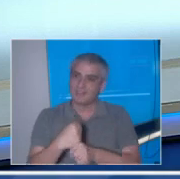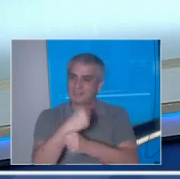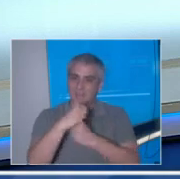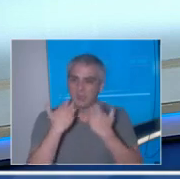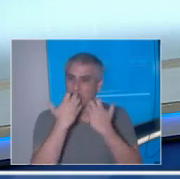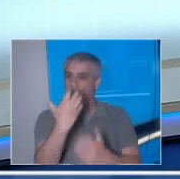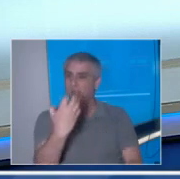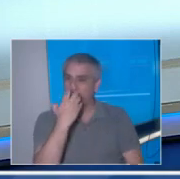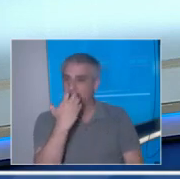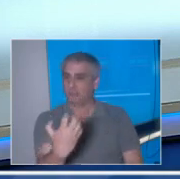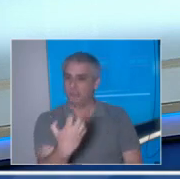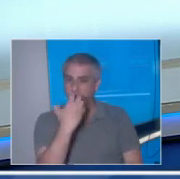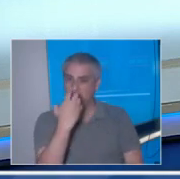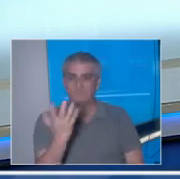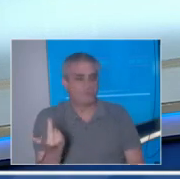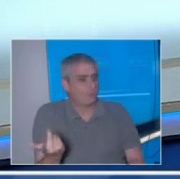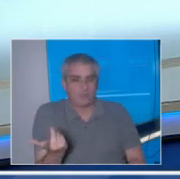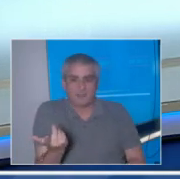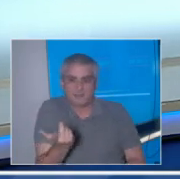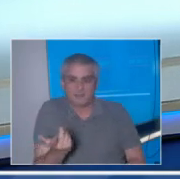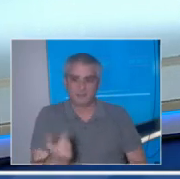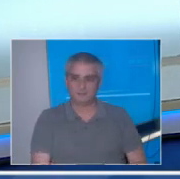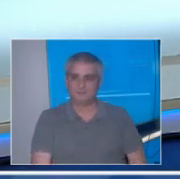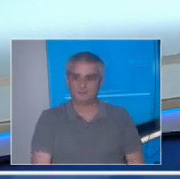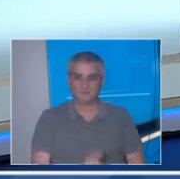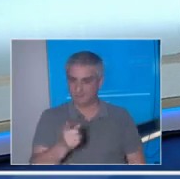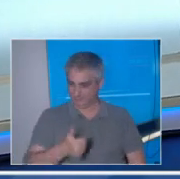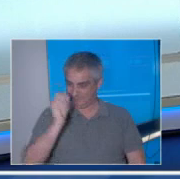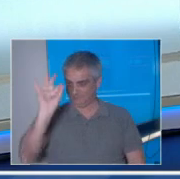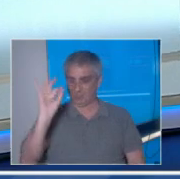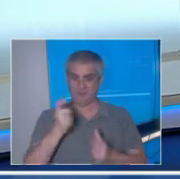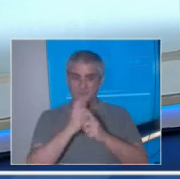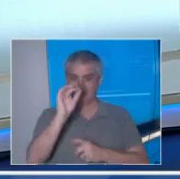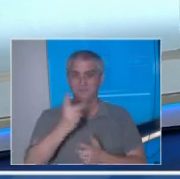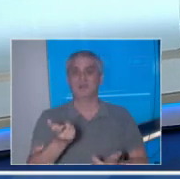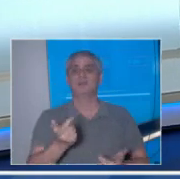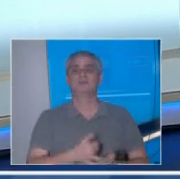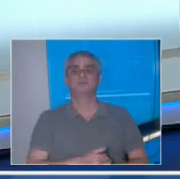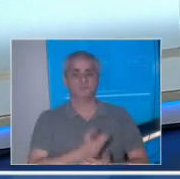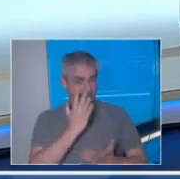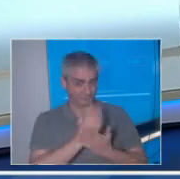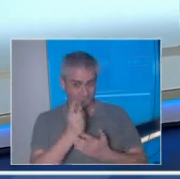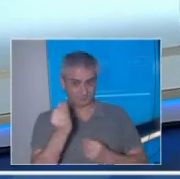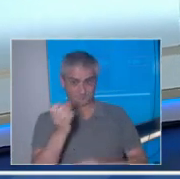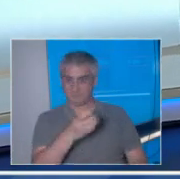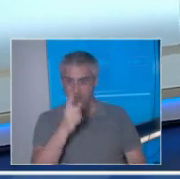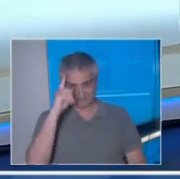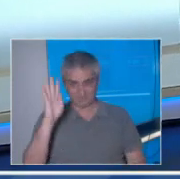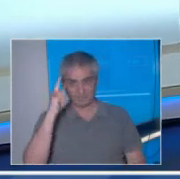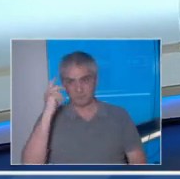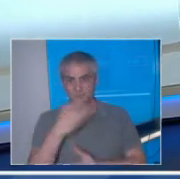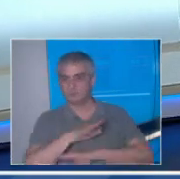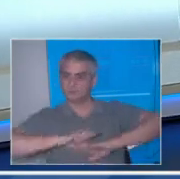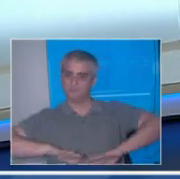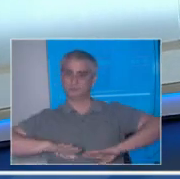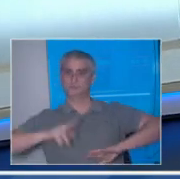הצימות. אמרו, מסכן, איך הוא טוחן את השר שלו? זה לא עכשיו שר, זה מפלגה שלו, טוחן אותו שם. אם כבר אתה שם מישהו... נתניהו חושב שהוא מצביע, נכנס,